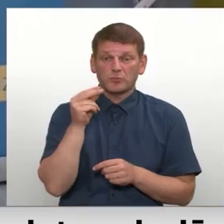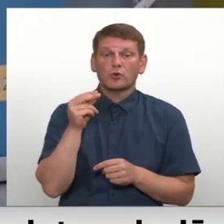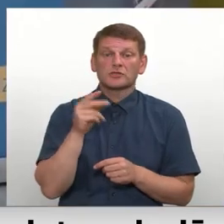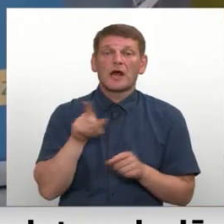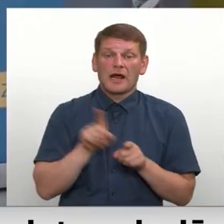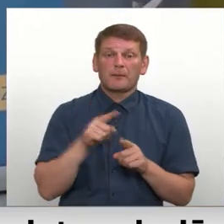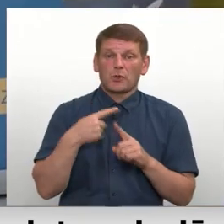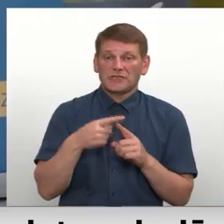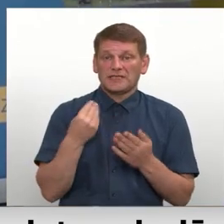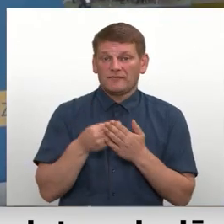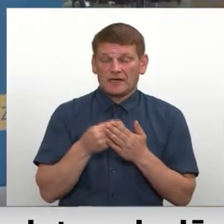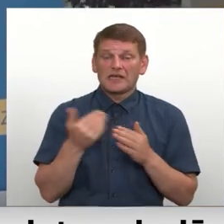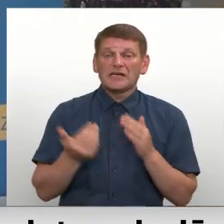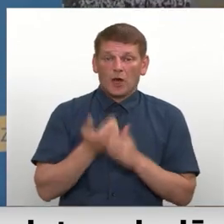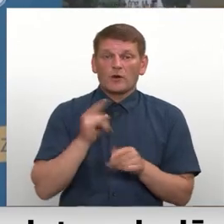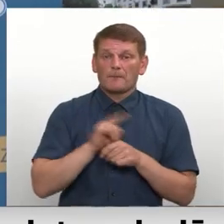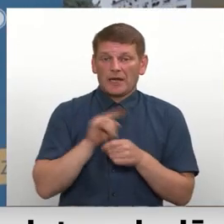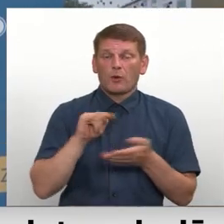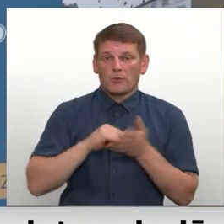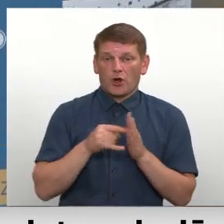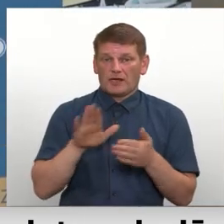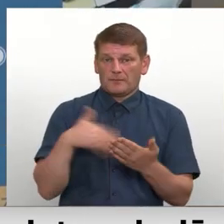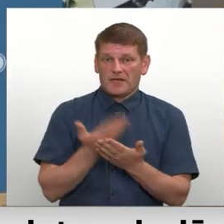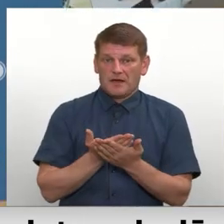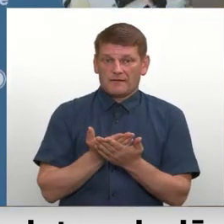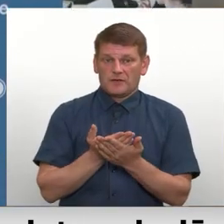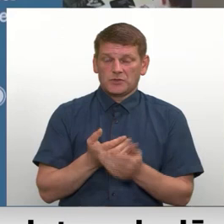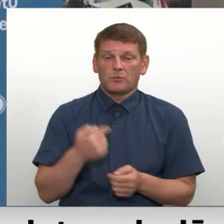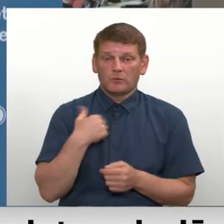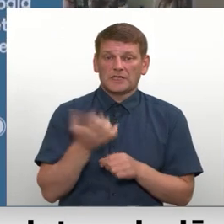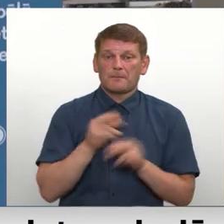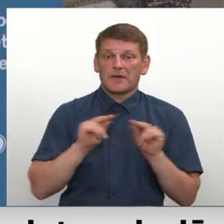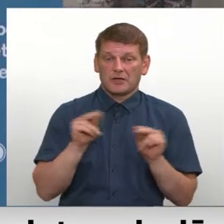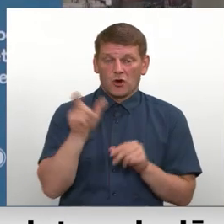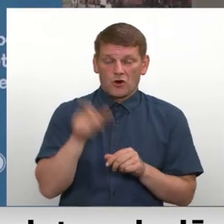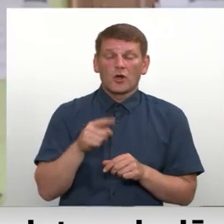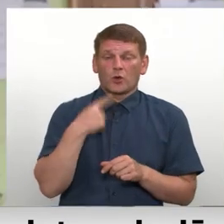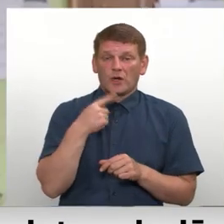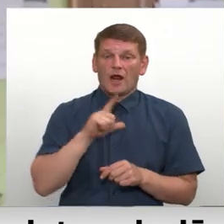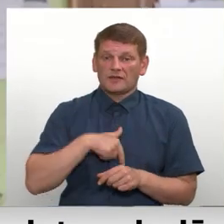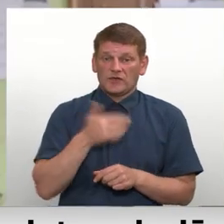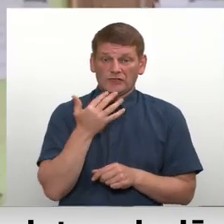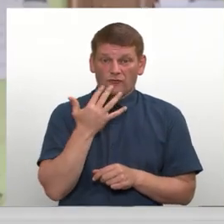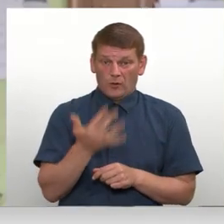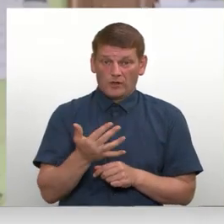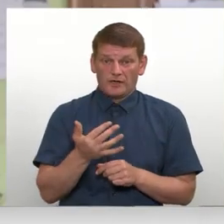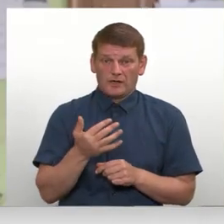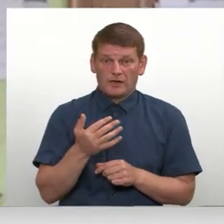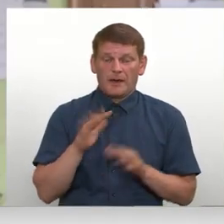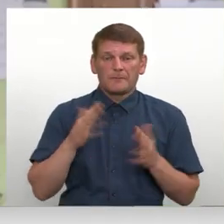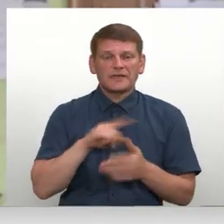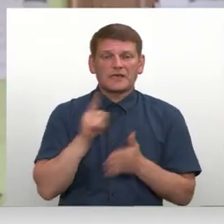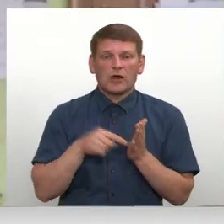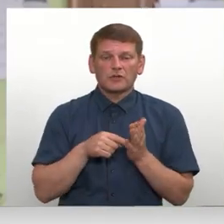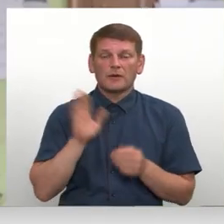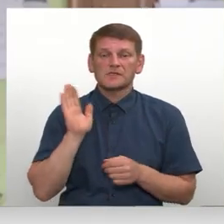arī pozitīvi tiek vērtēts jaunā pilotu projekta piedāvājums. Mums pedagogi runā latviešu valodā, bet jautājums